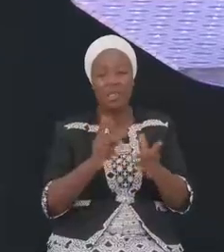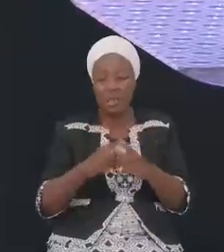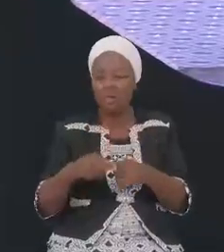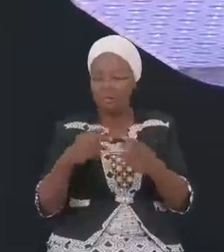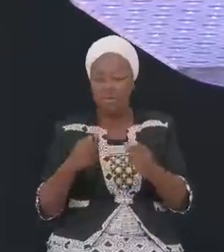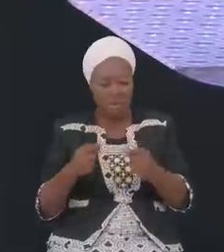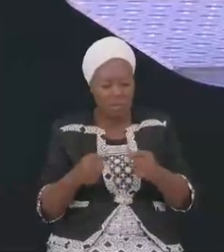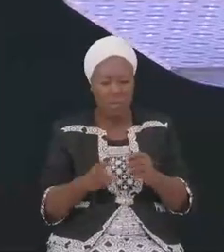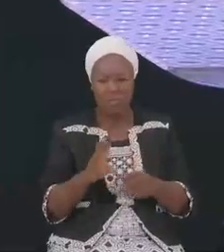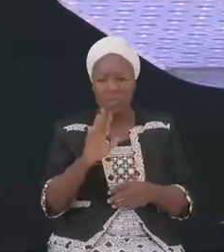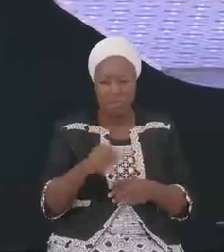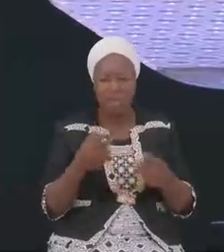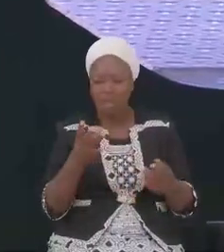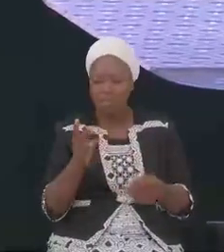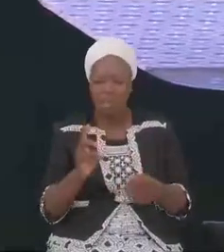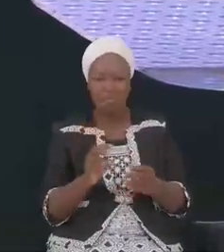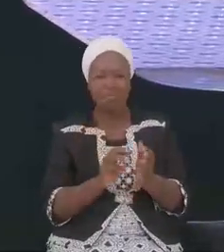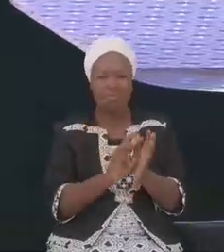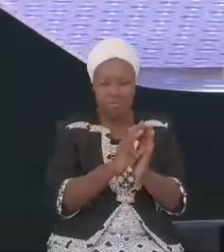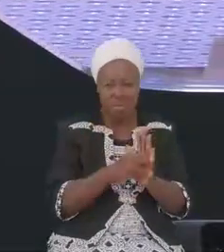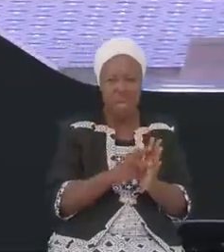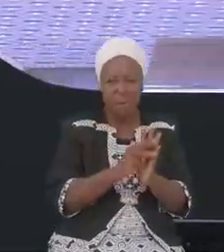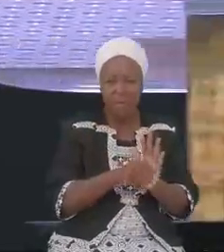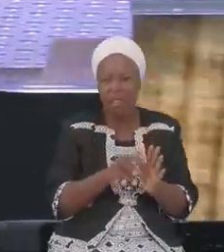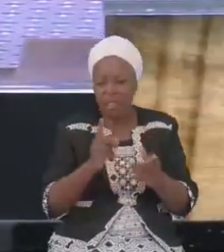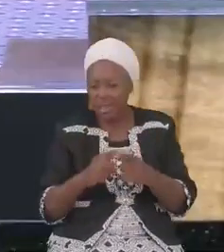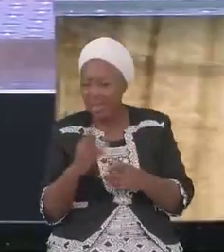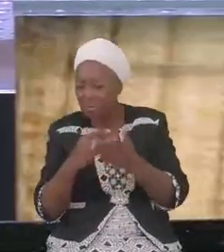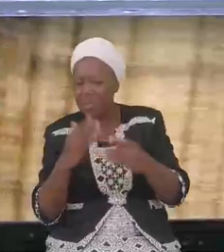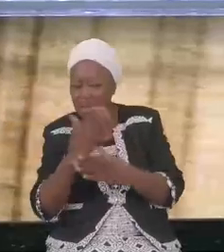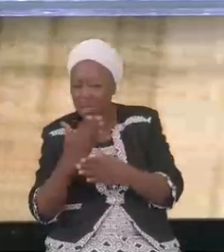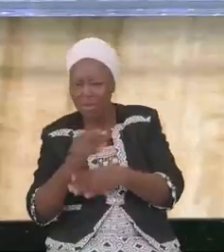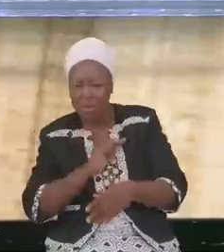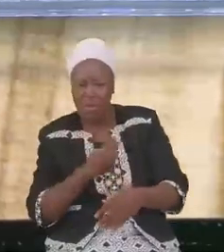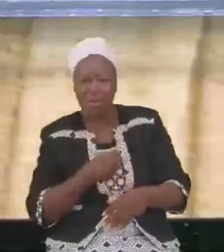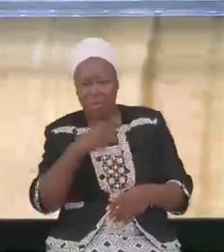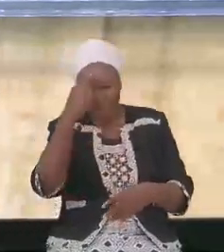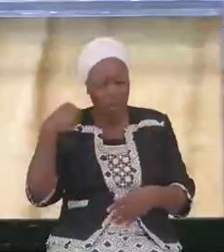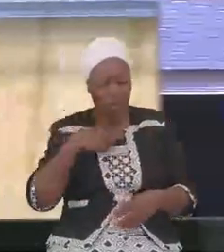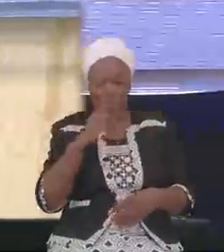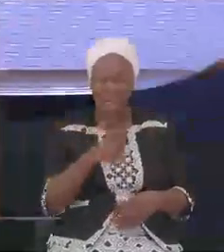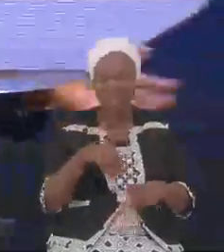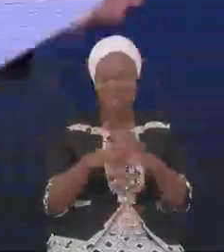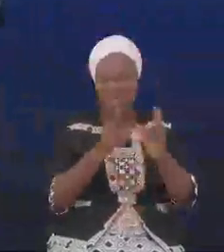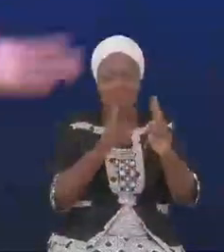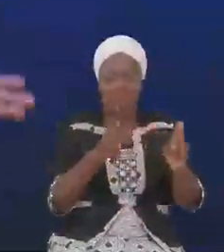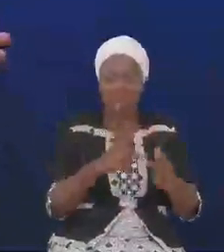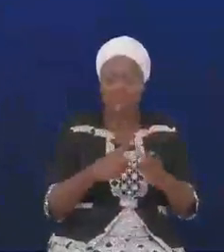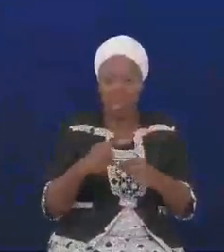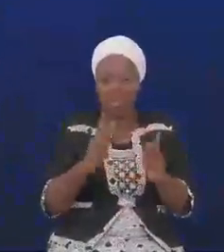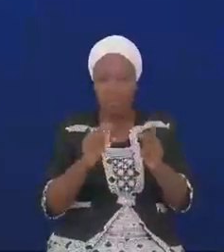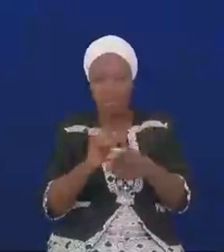prie un peu quelque chose, dérange quelqu'un là-bas, parce que nous-mêmes, on se dépêche, il y a des